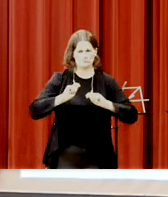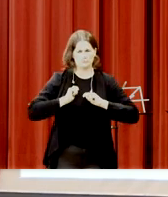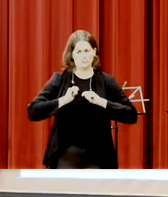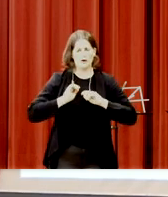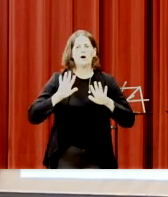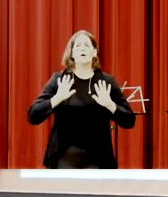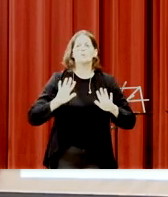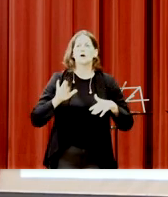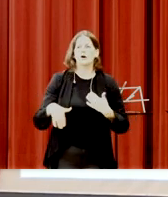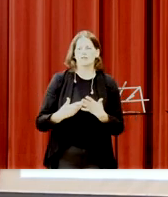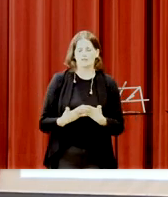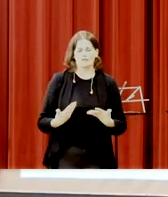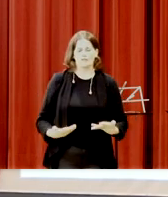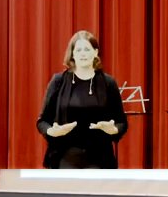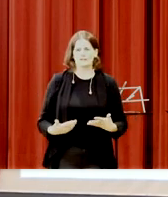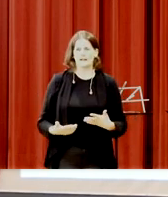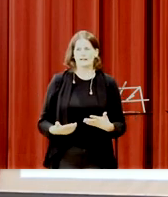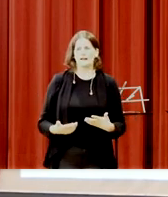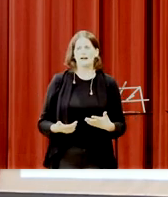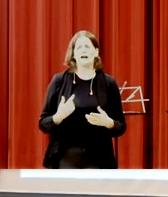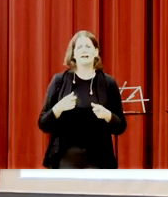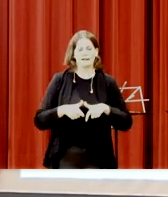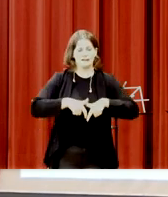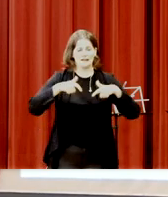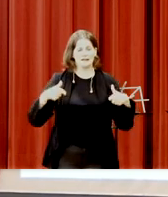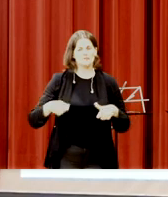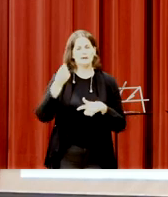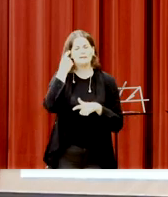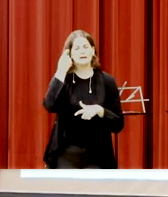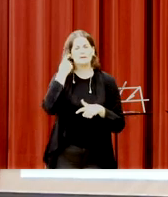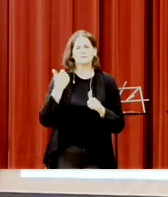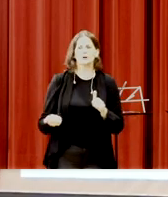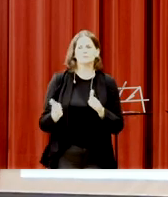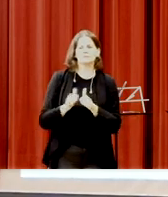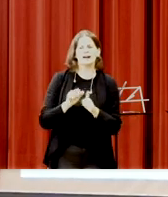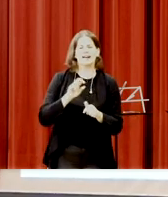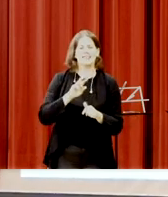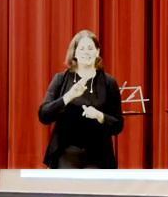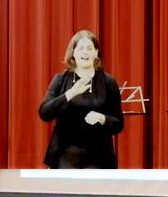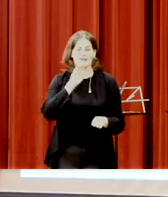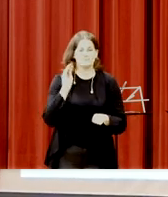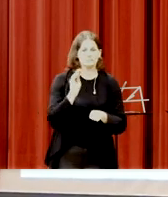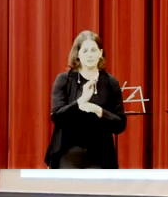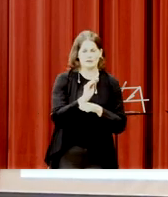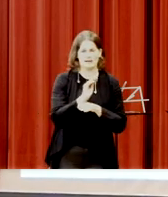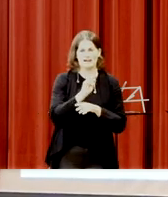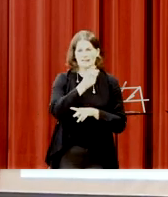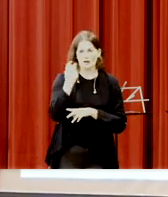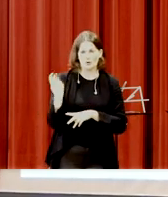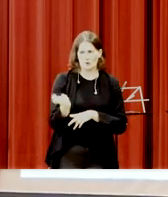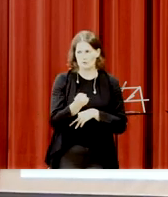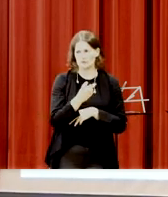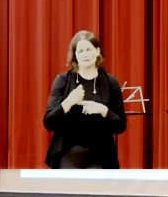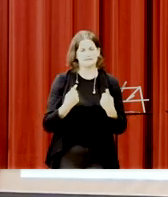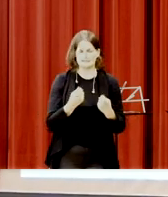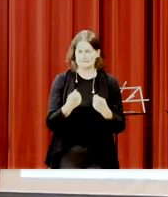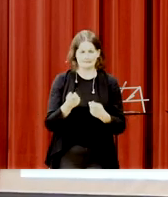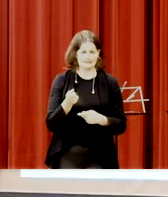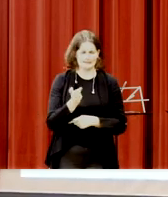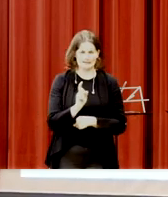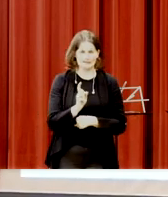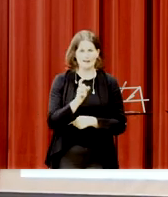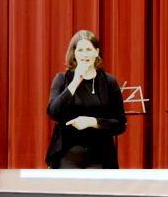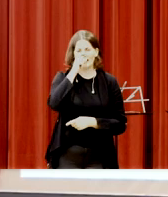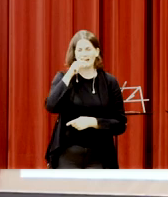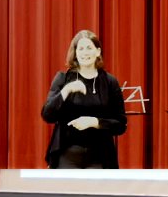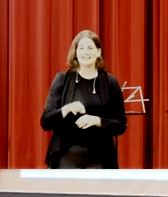de persones, i aquesta peculiaritat, no m'extendré perquè s'ha dit moltes vegades, s'acompanya a l'infrafinançament que des de l'any